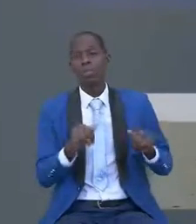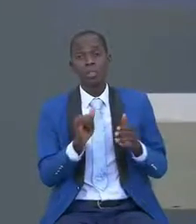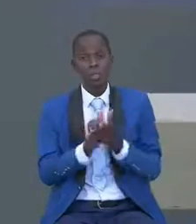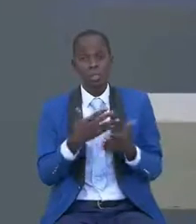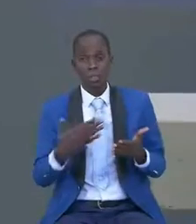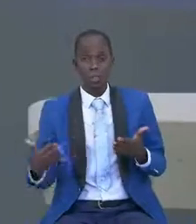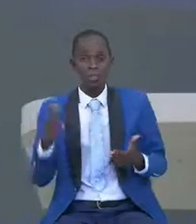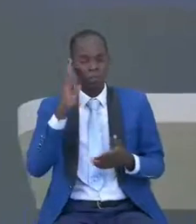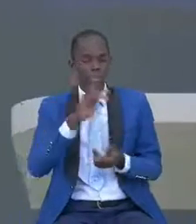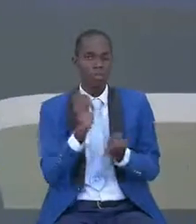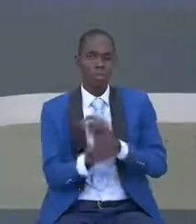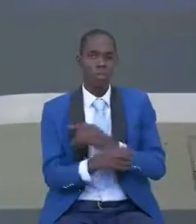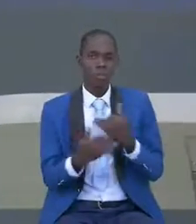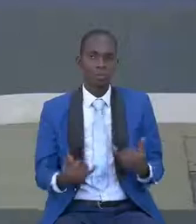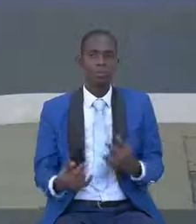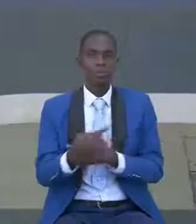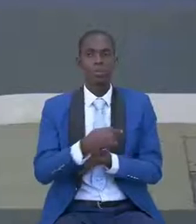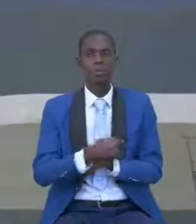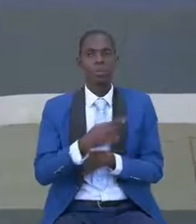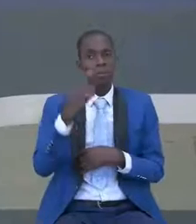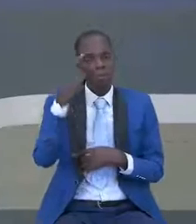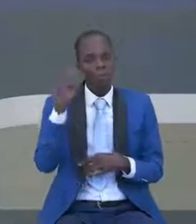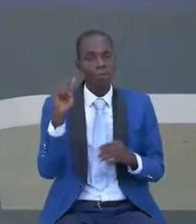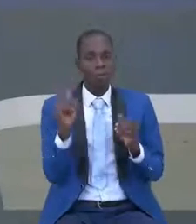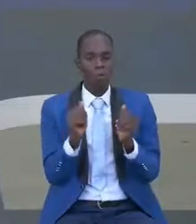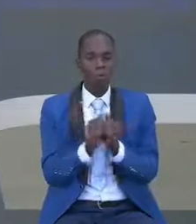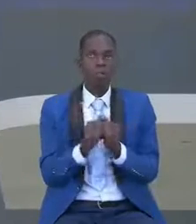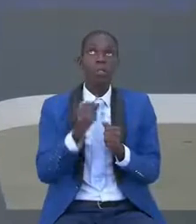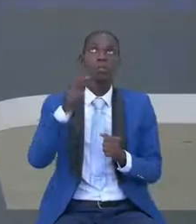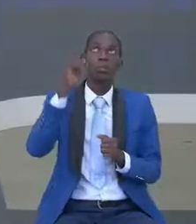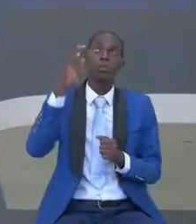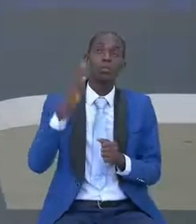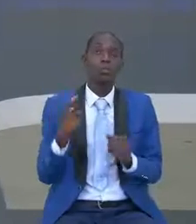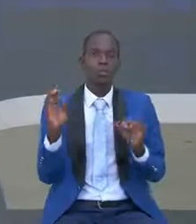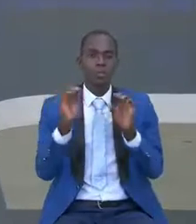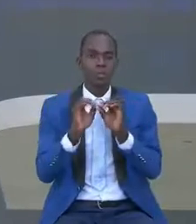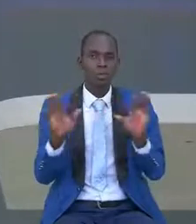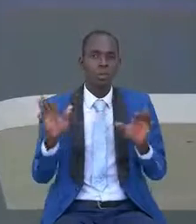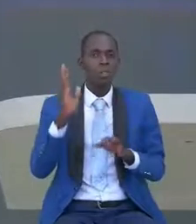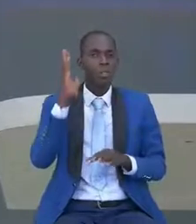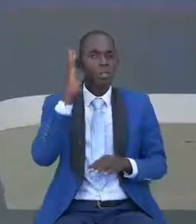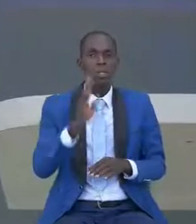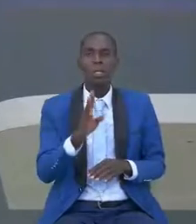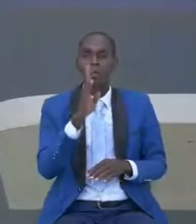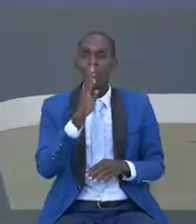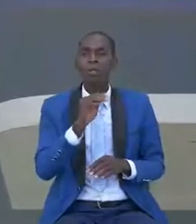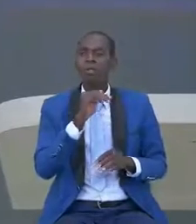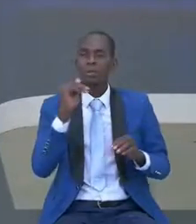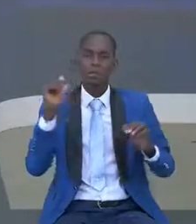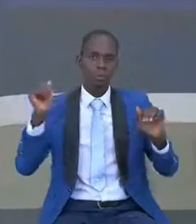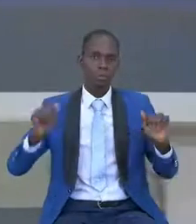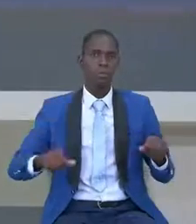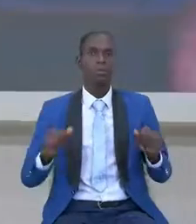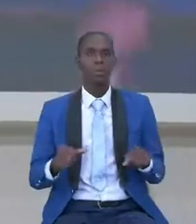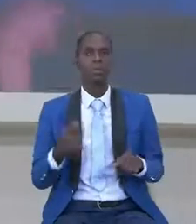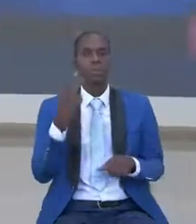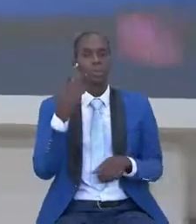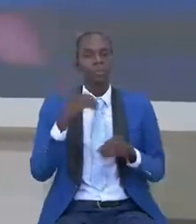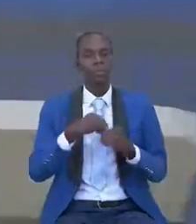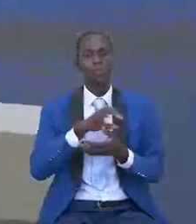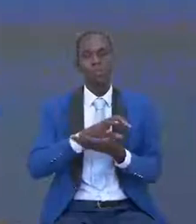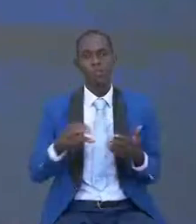aujourd'hui. Car rien n'est impossible à Dieu.